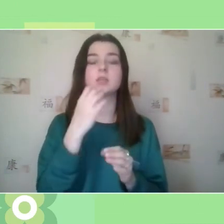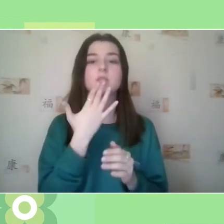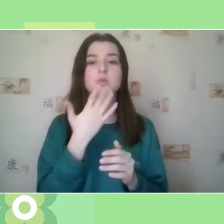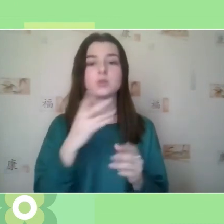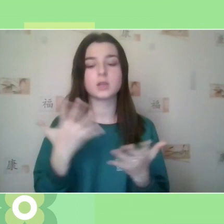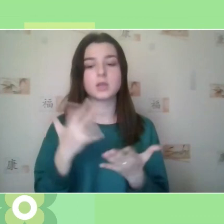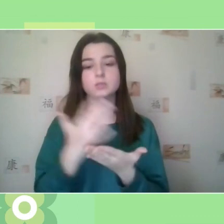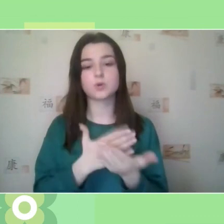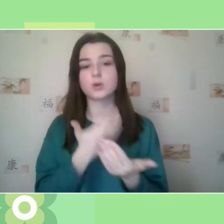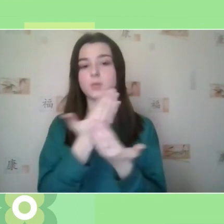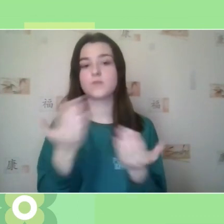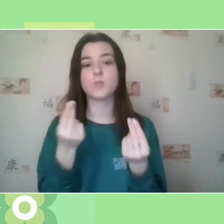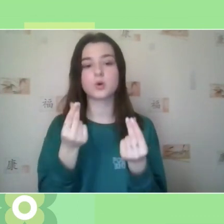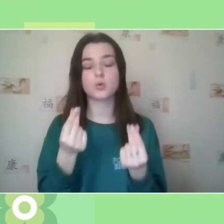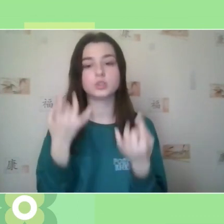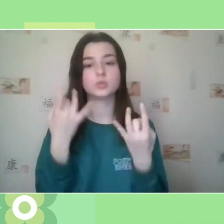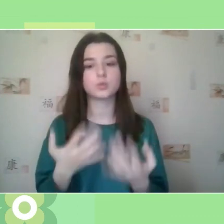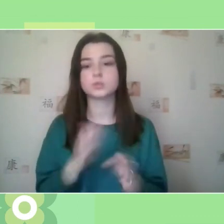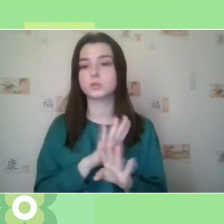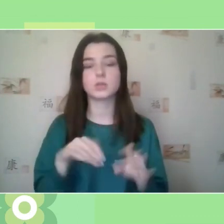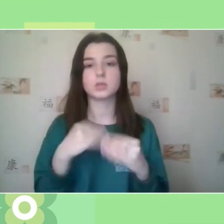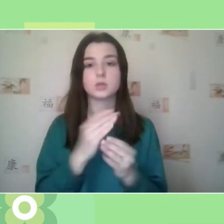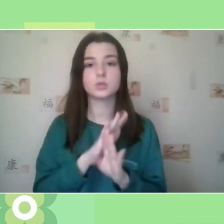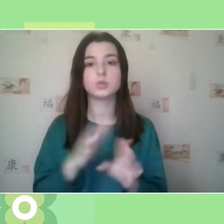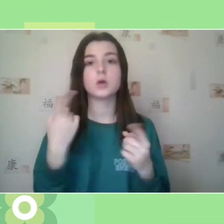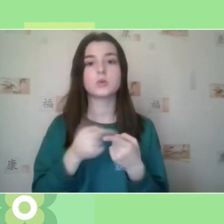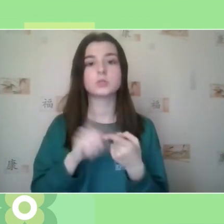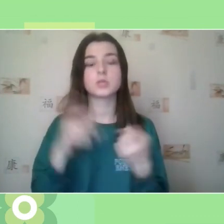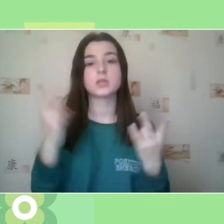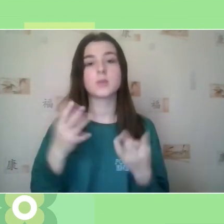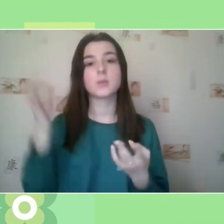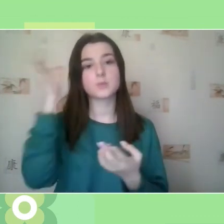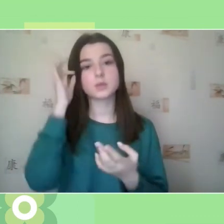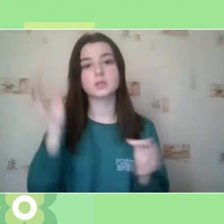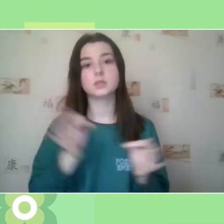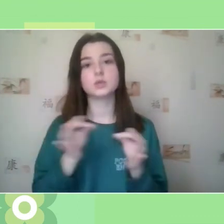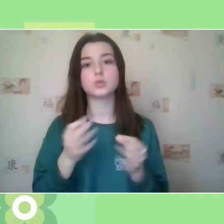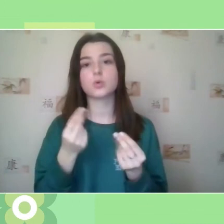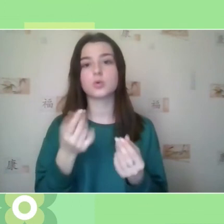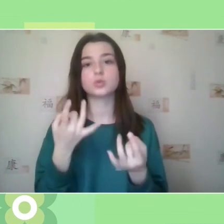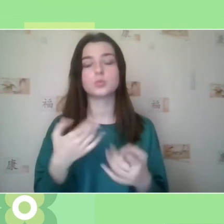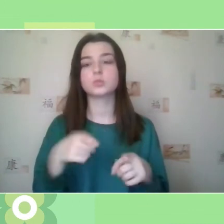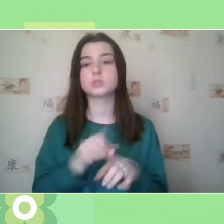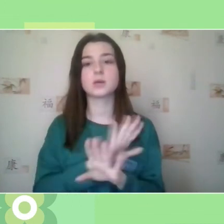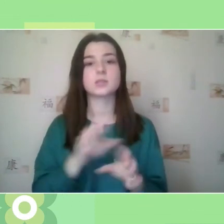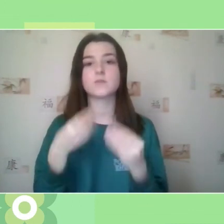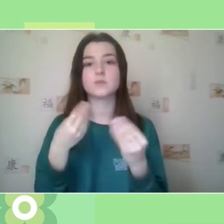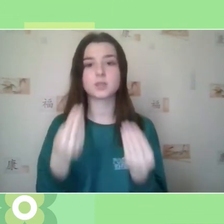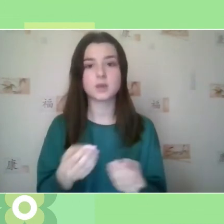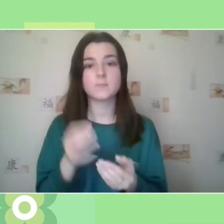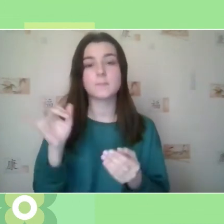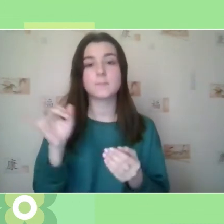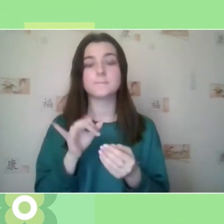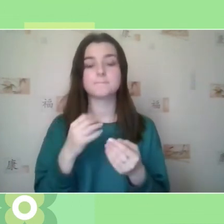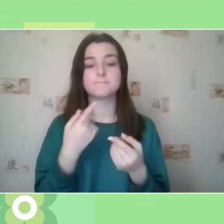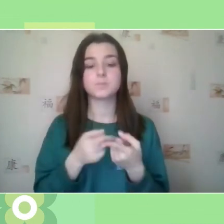програми вам грошей, безпосередньо грошей, не дадуть. Про це треба пам'ятати. Ніхто грошей просто так не видає. Ну, в принципі, це